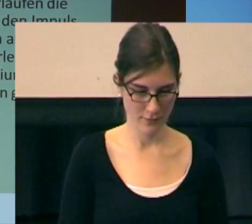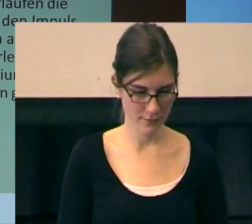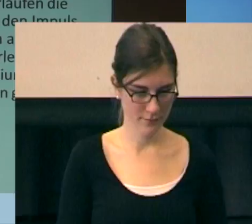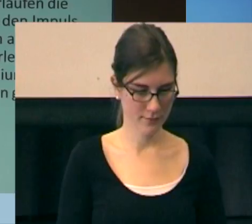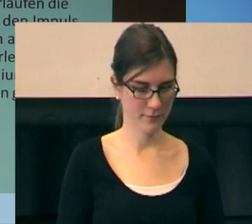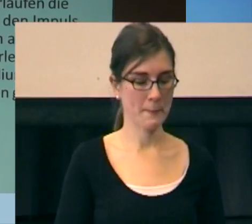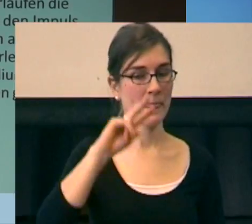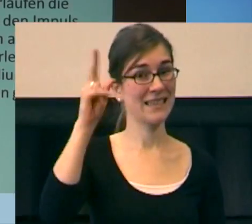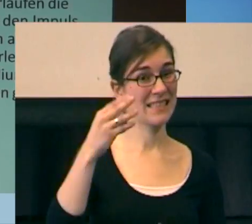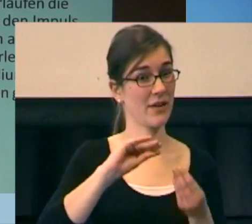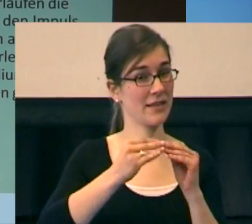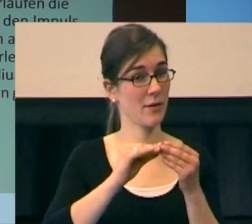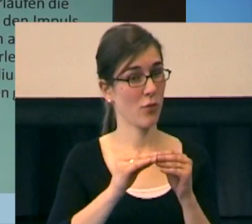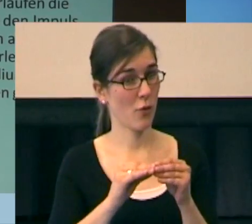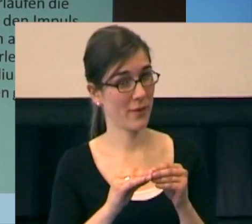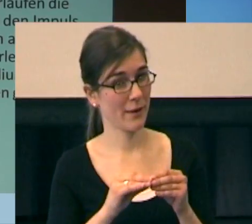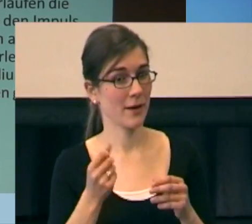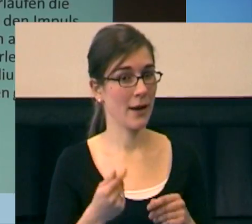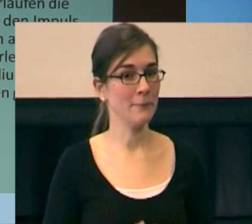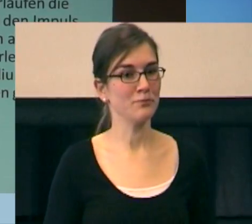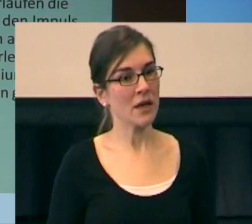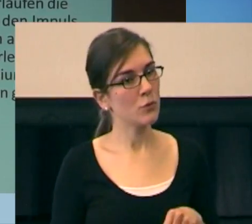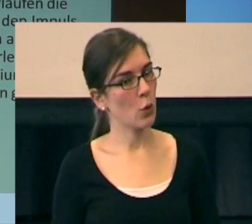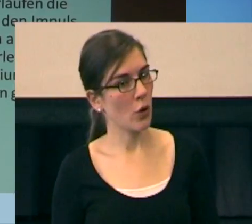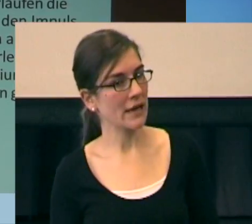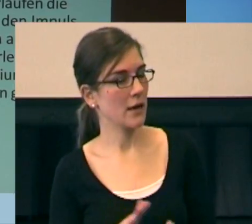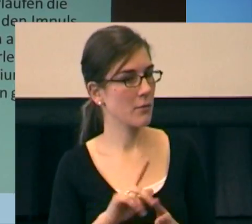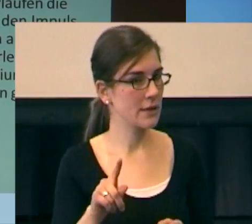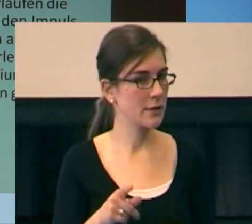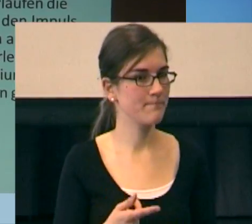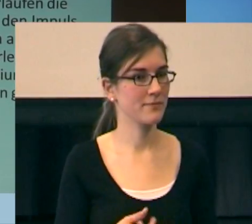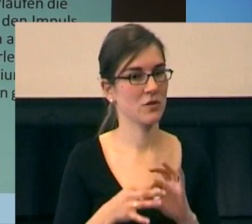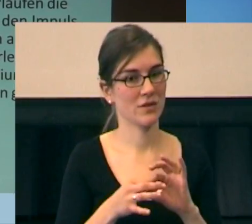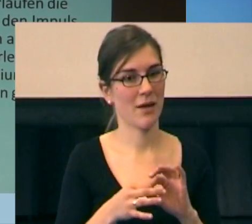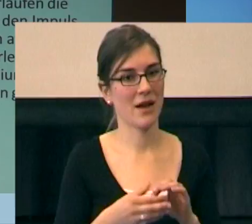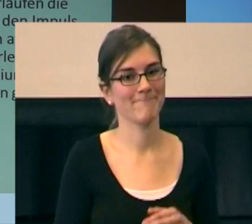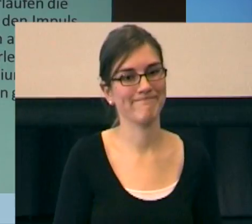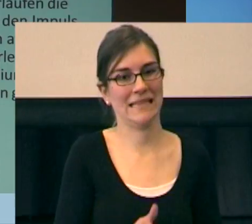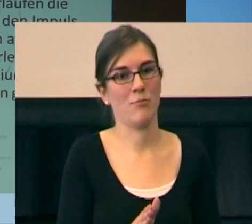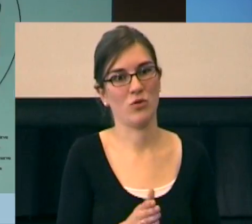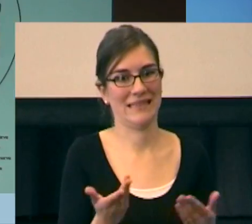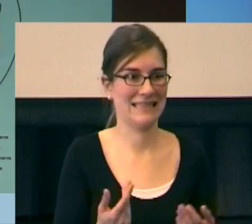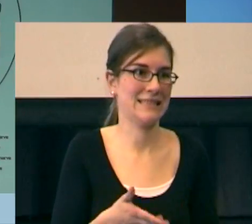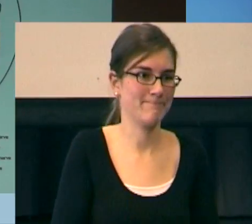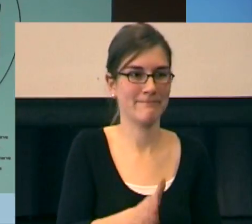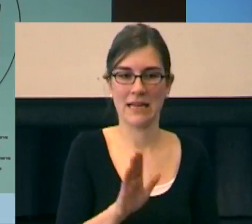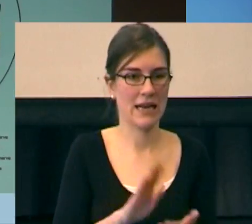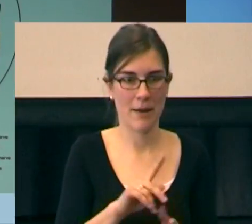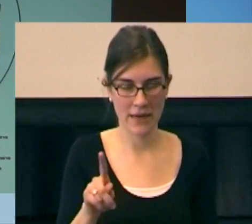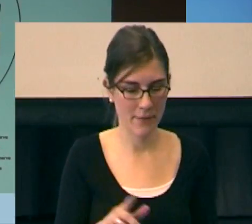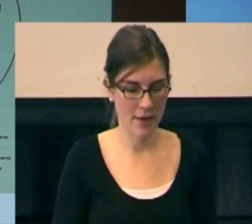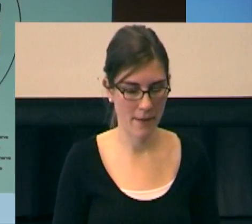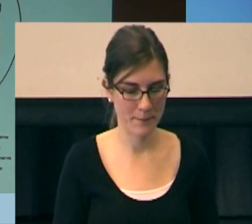Das zweite Problem außer der Harninkontinenz, was man bei der Operation ansprechen muss, ist das Thema Impotenz. Direkt hinter der Prostata laufen